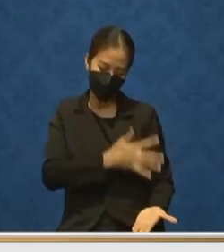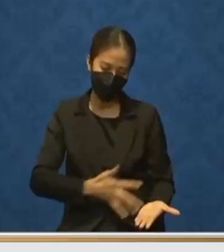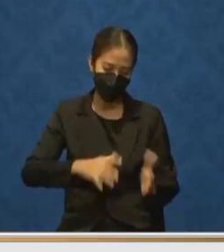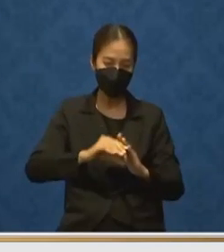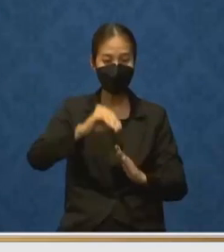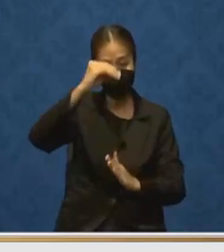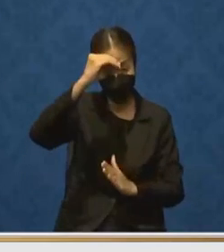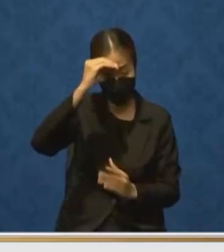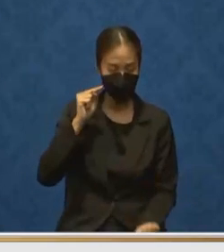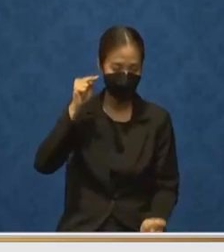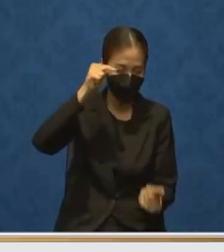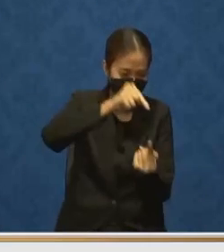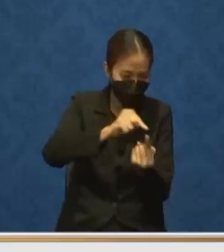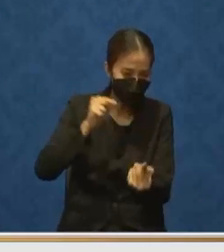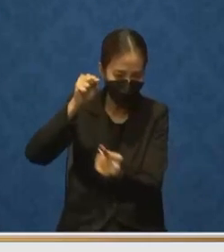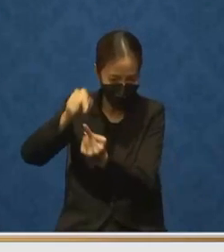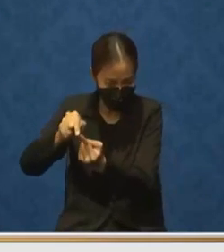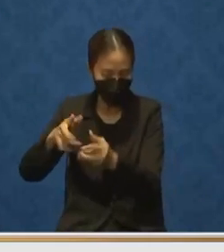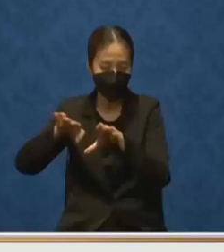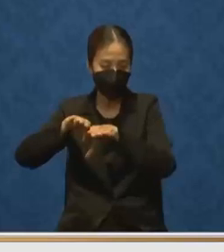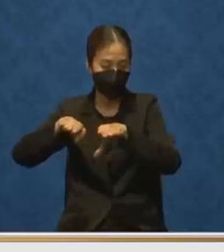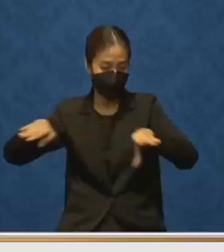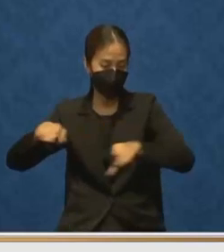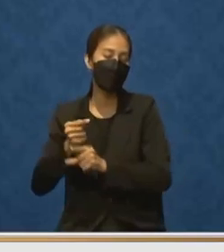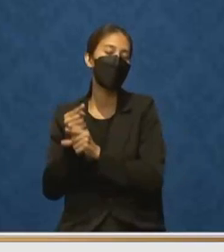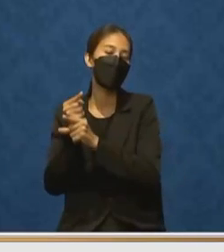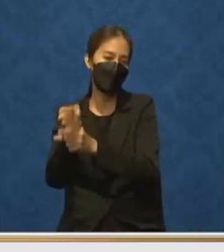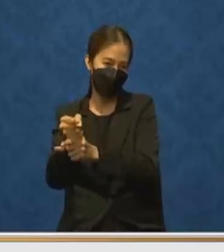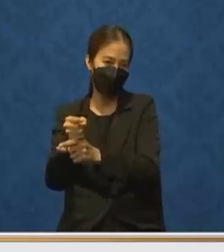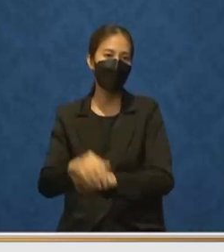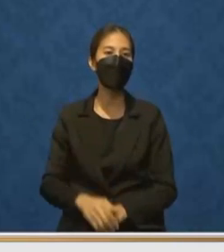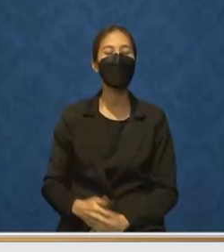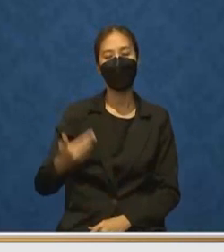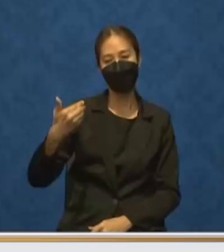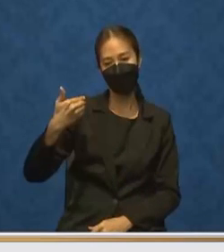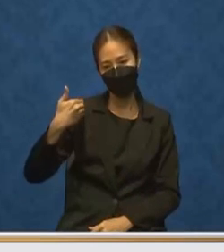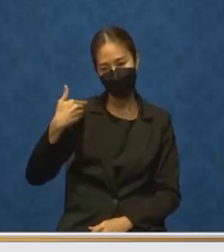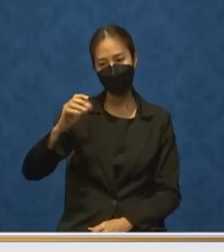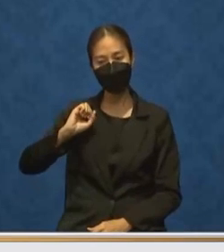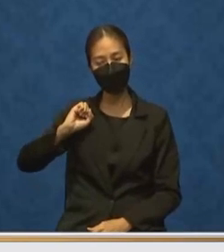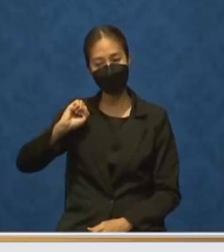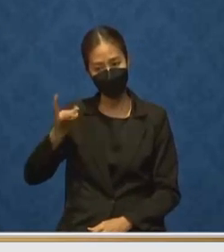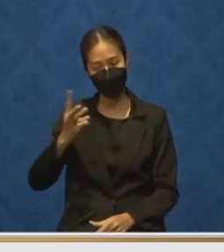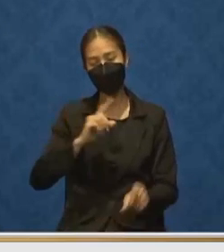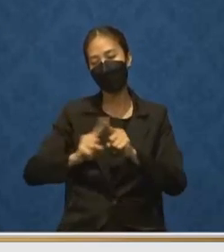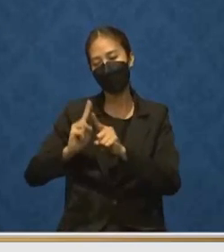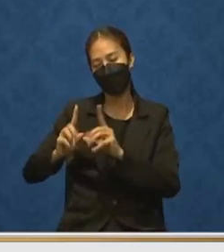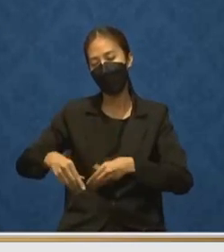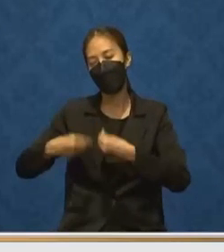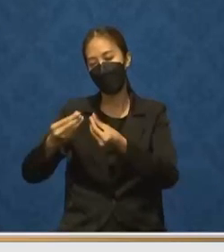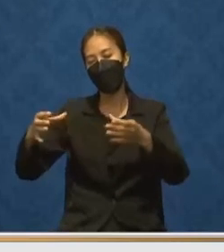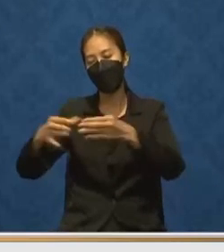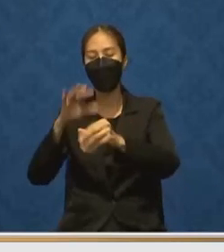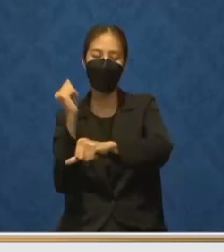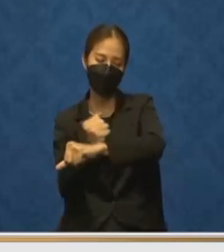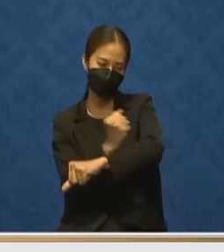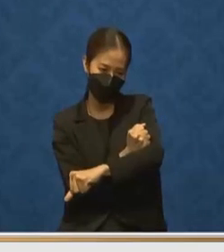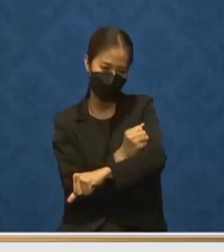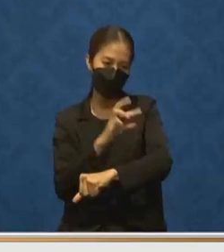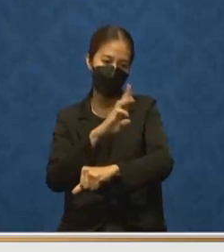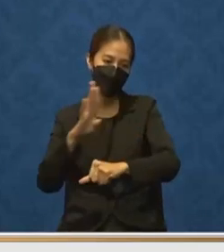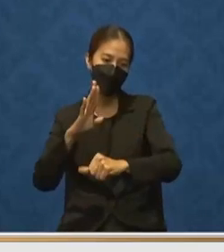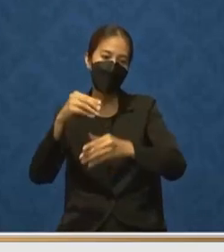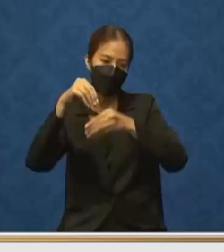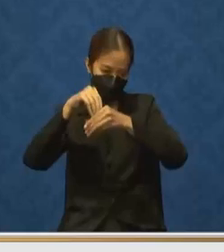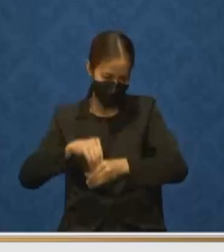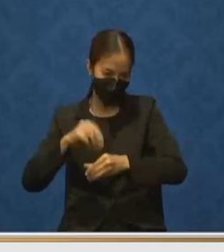ที่มีคุณภาพและได้มาตรฐานรวมทั้งสร้างหลักประกันสวัสดิการให้สำหรับแรงงานทั้งในระบบและนอกระบบและ